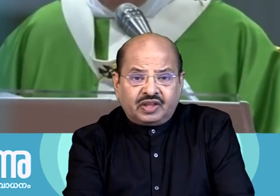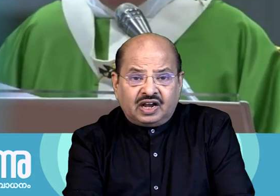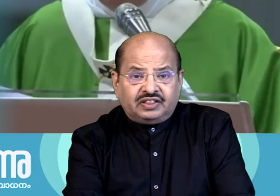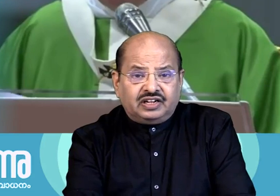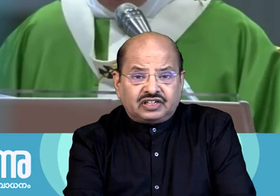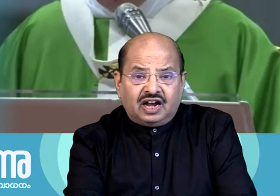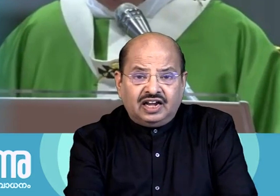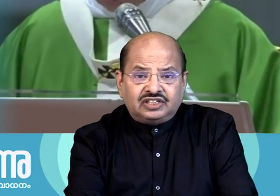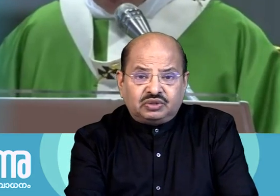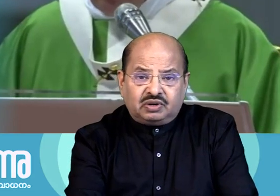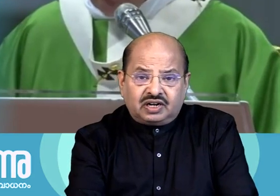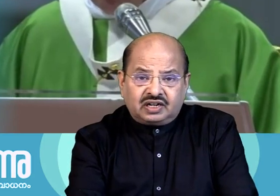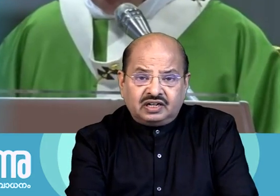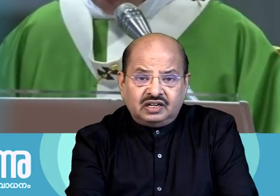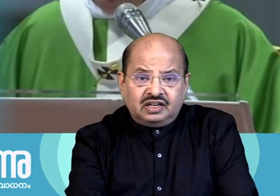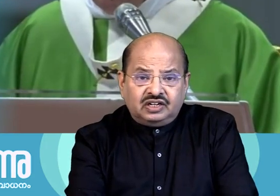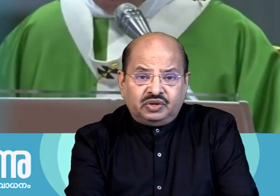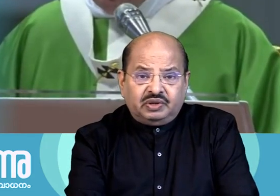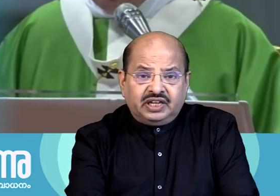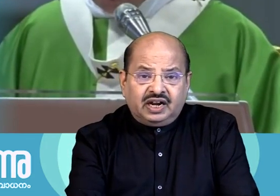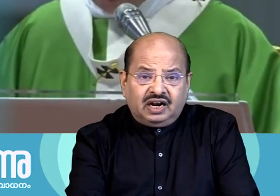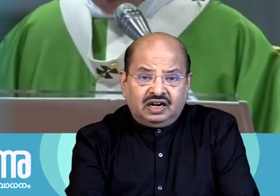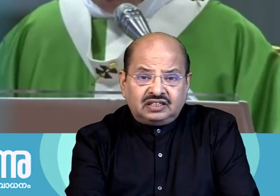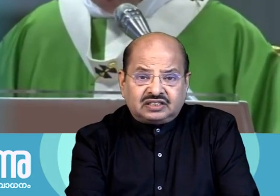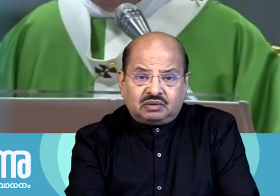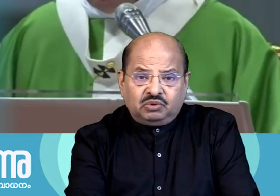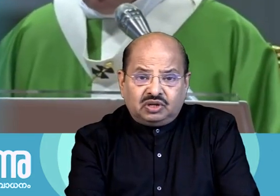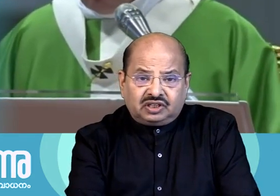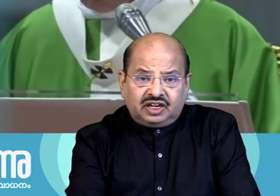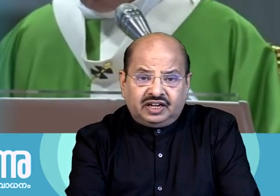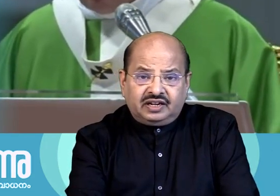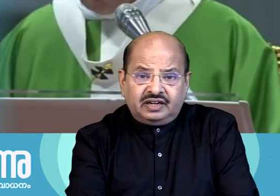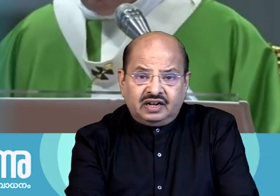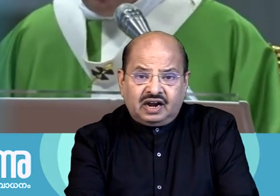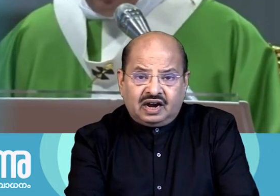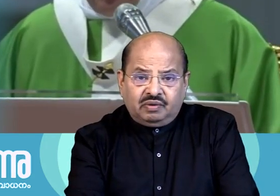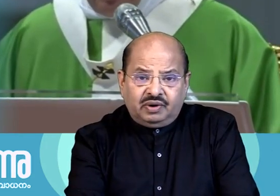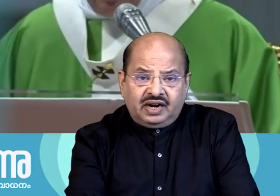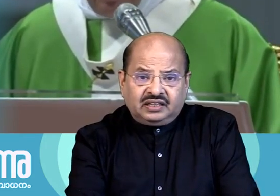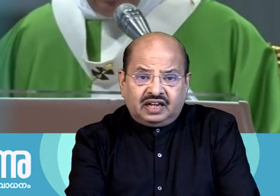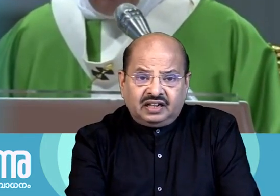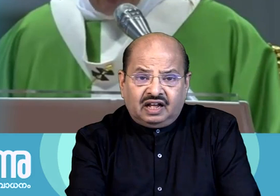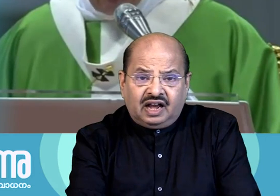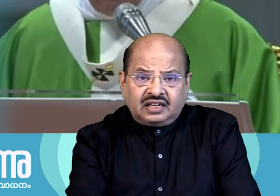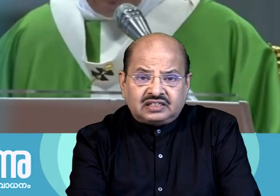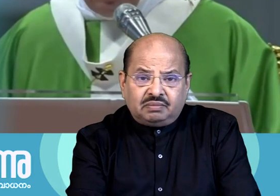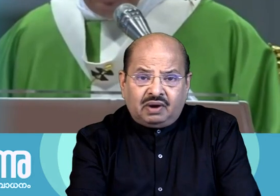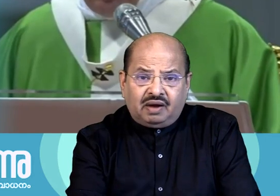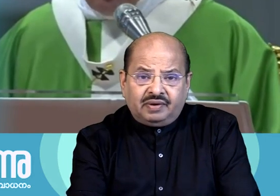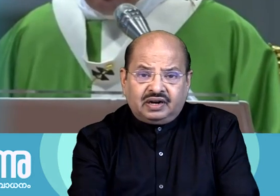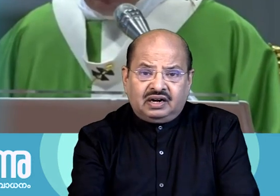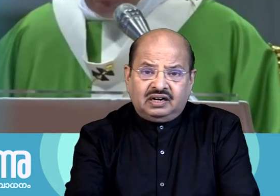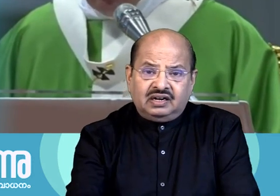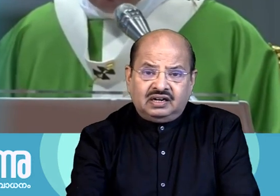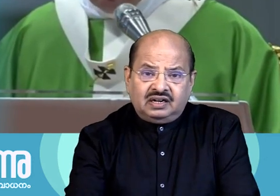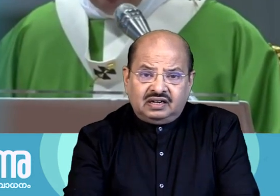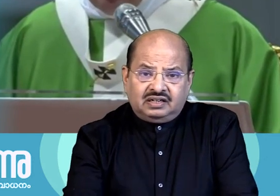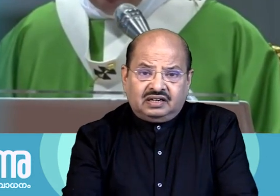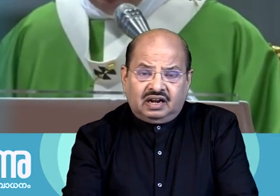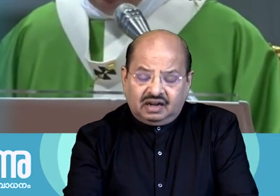പരിഗണിക്കാനും അതിനെ സഹായിച്ചുകൊണ്ട് യുവജനങ്ങൾ സമൂഹത്തിന് അവരുടെ തനതായ സംഭാവനകൾ